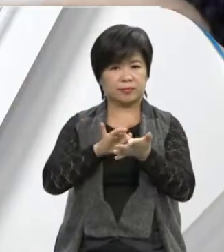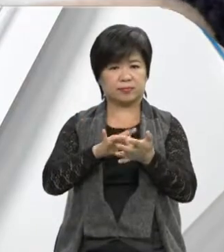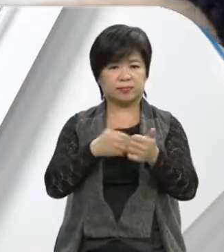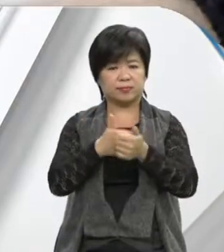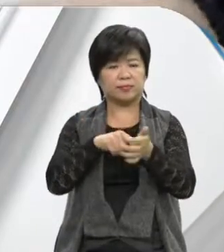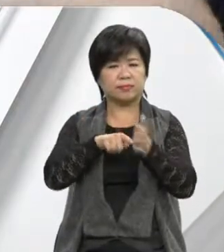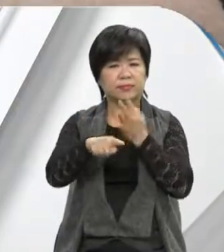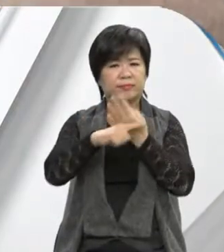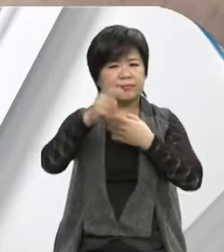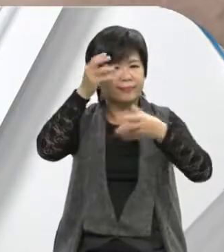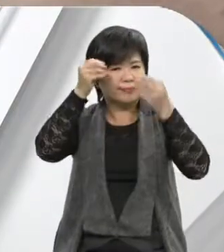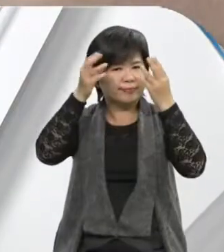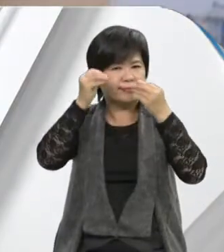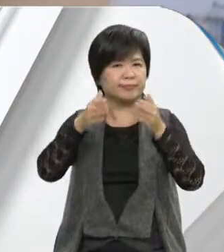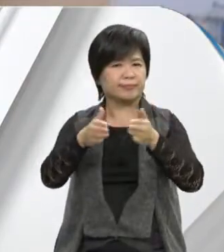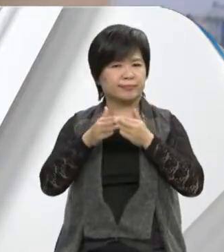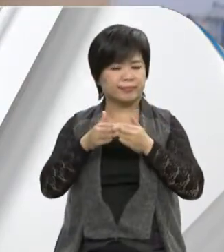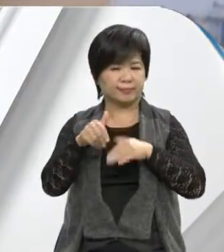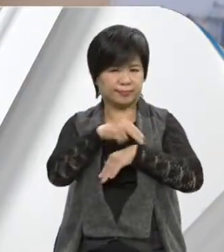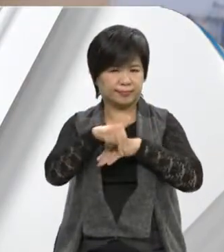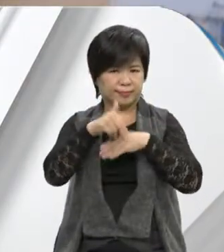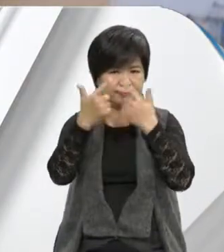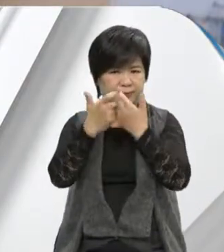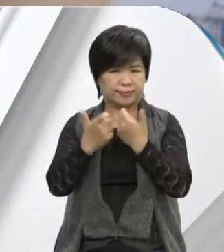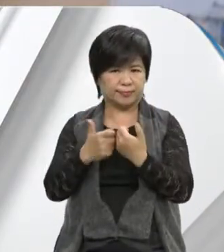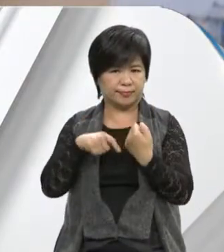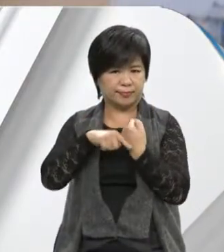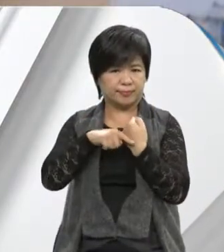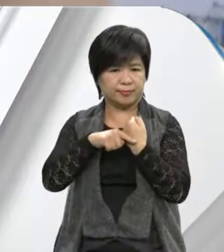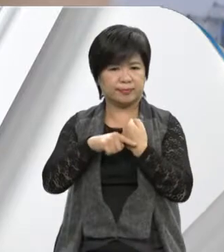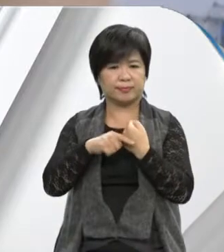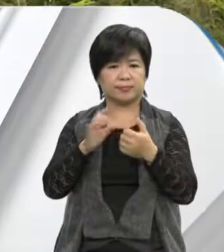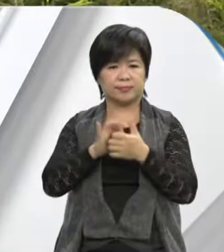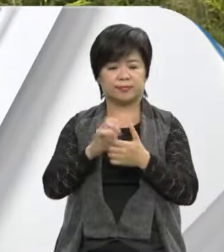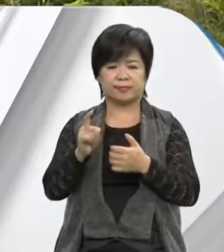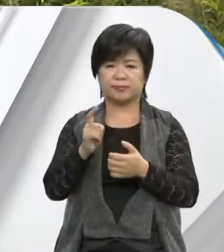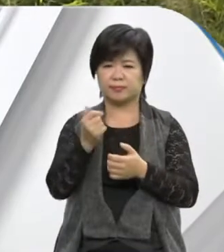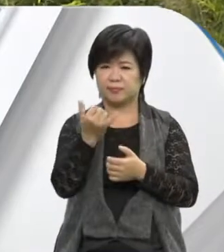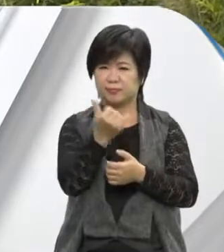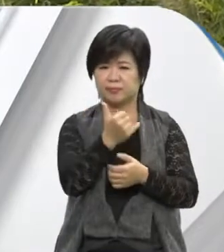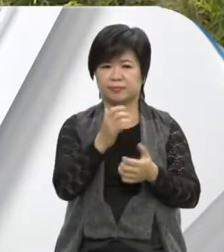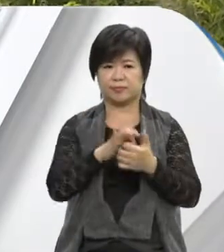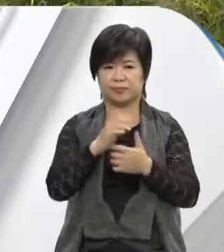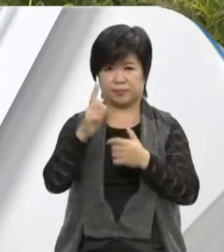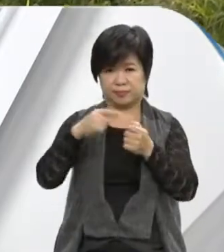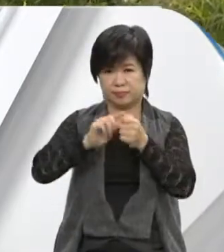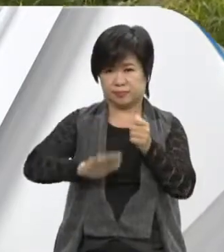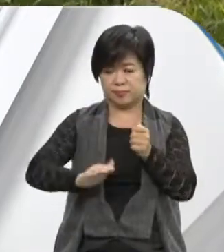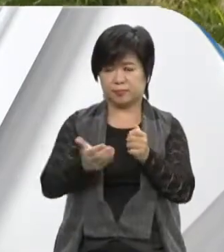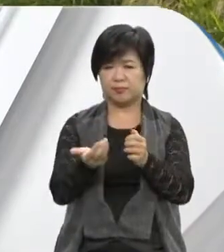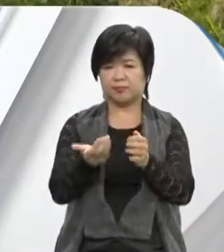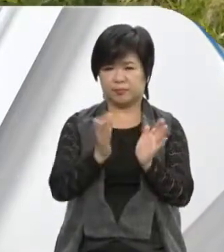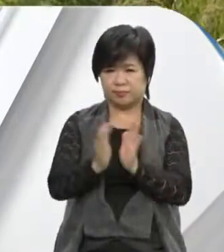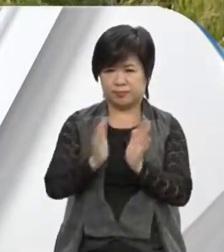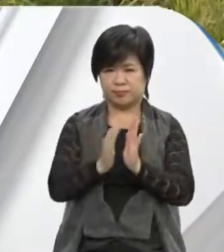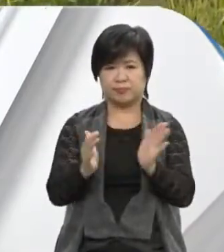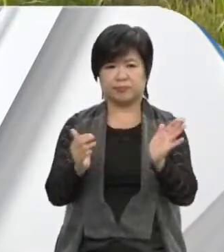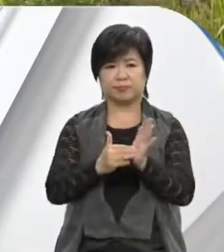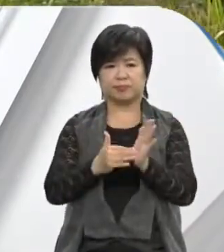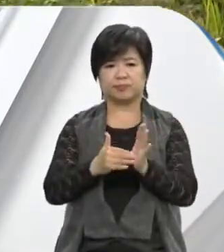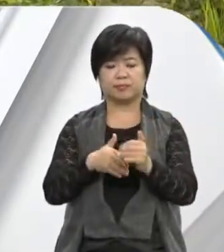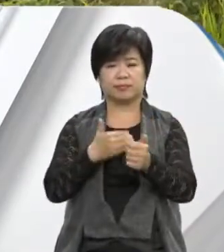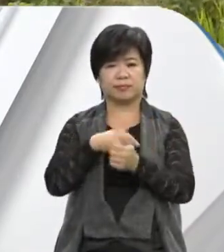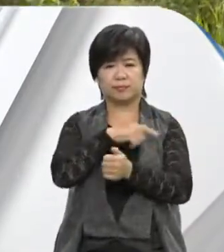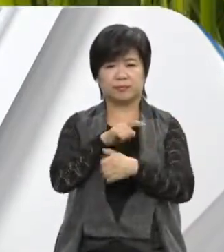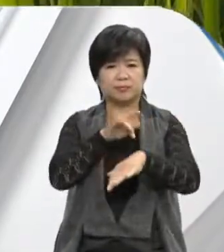知识，列到相关配套，还有研究农药设计的可行性，做好不同年代政策慢慢整理出来，降低民